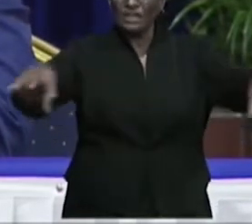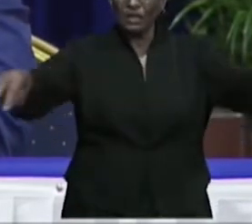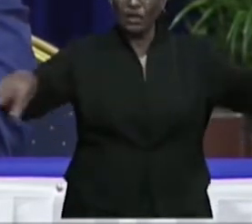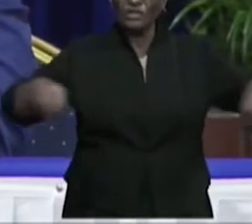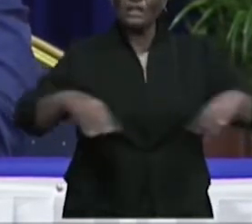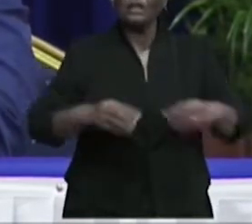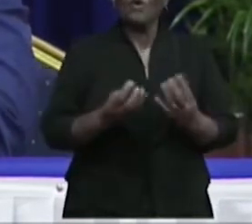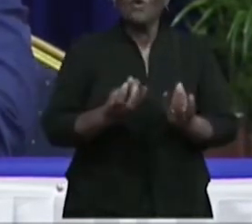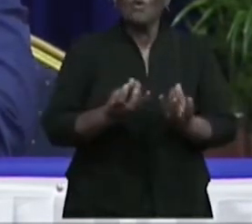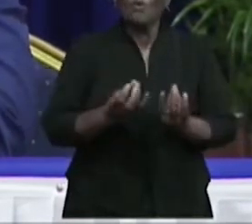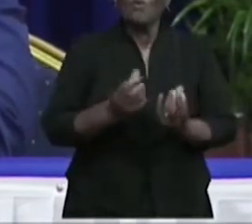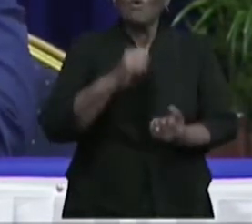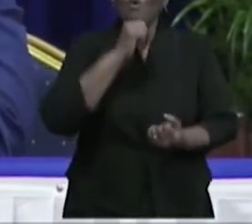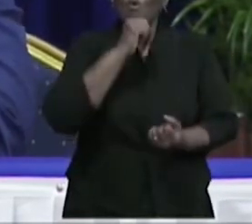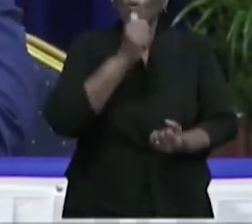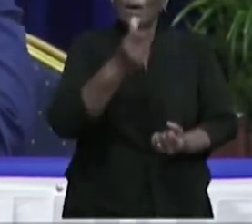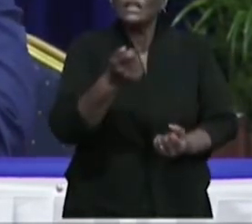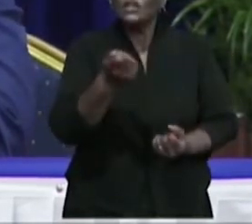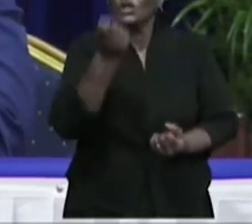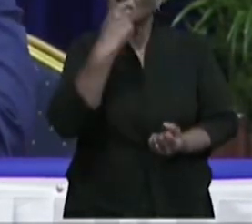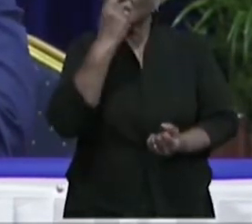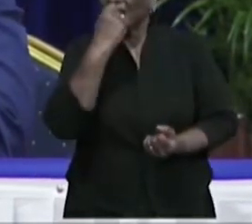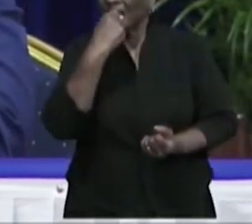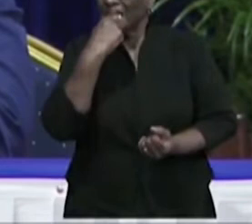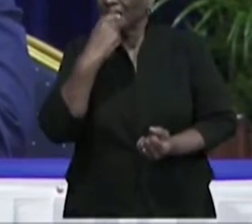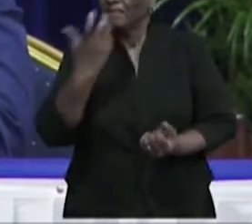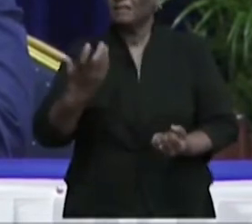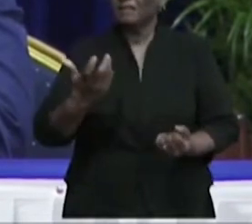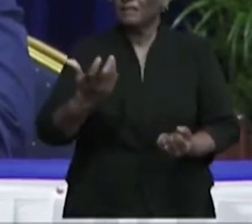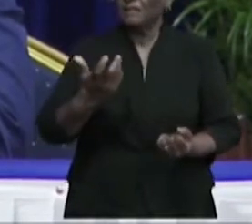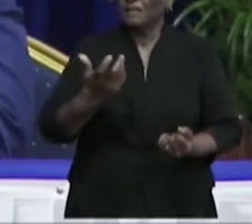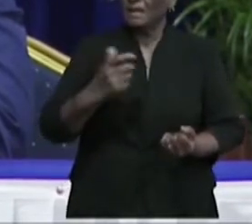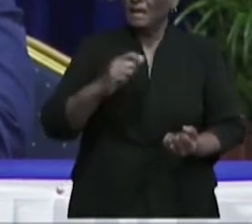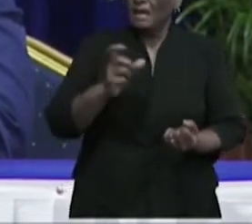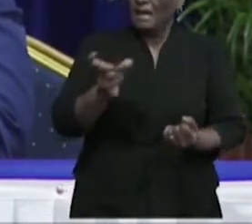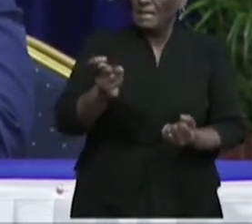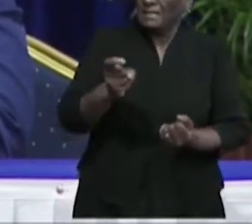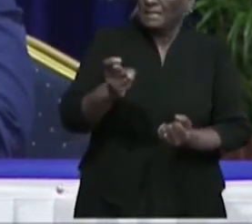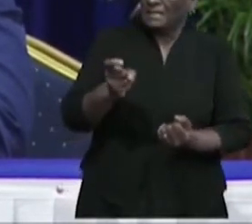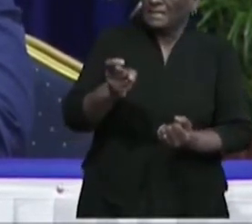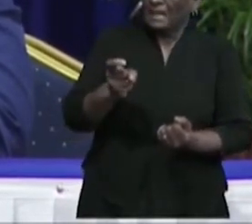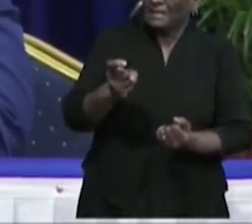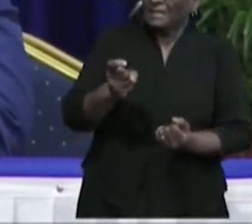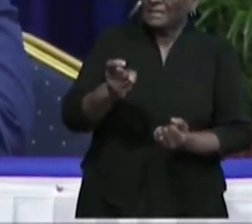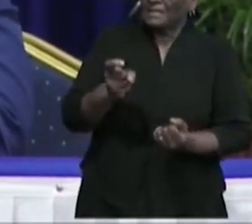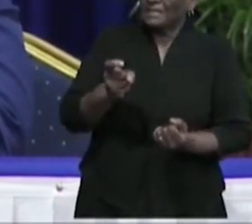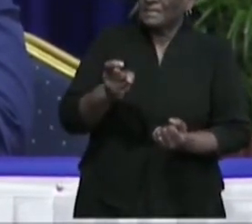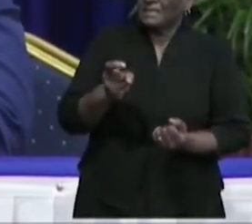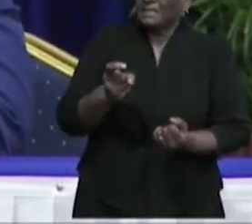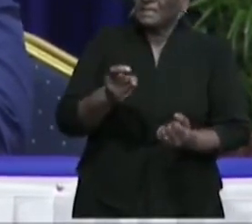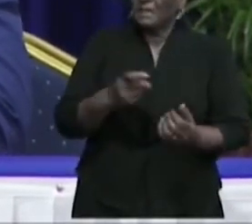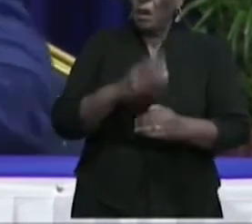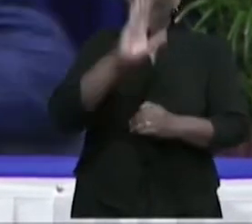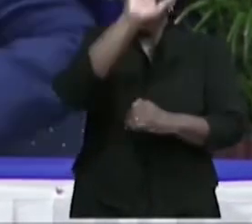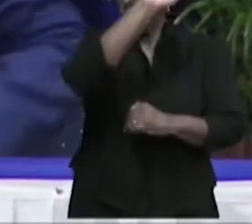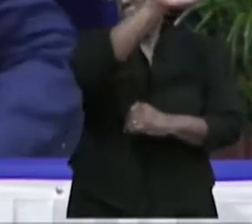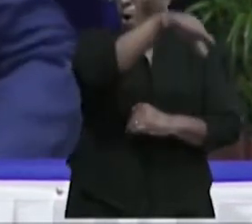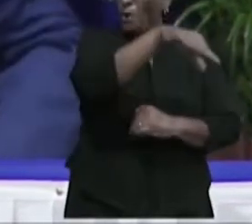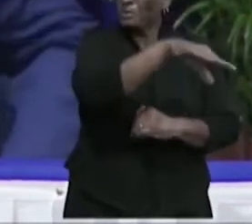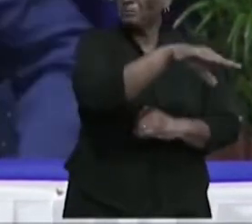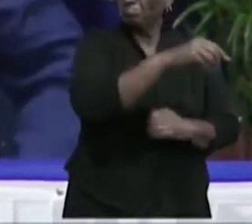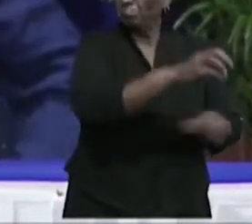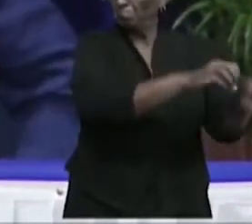ons dieet, als ik het zo mag zeggen, als straks buiten producten die wij